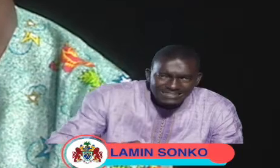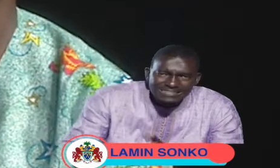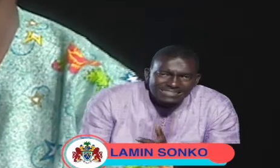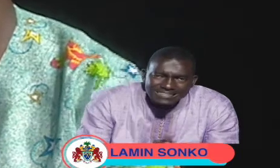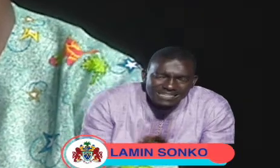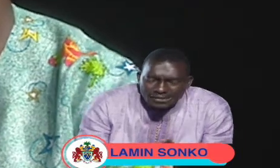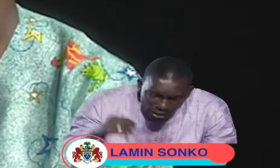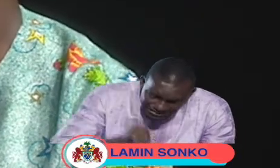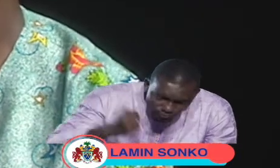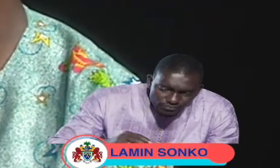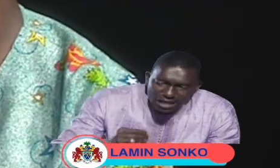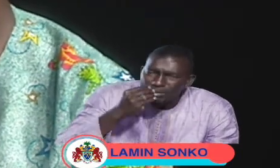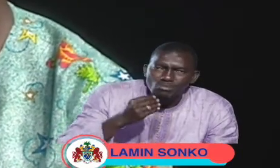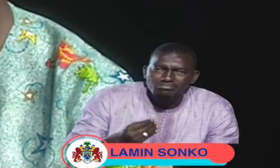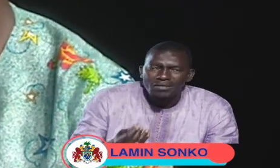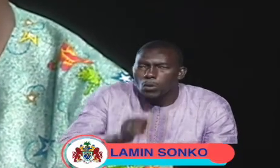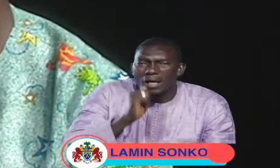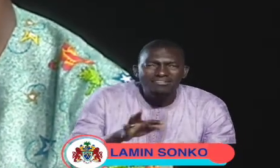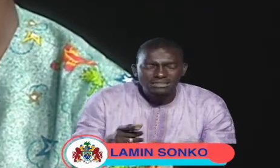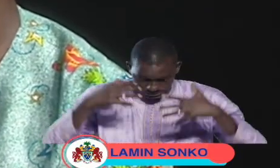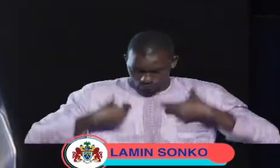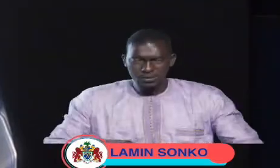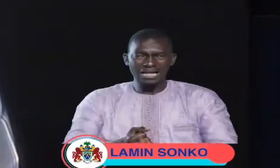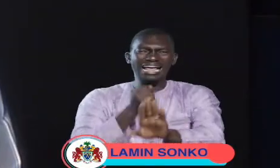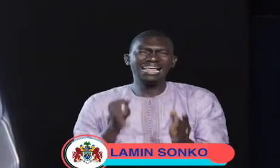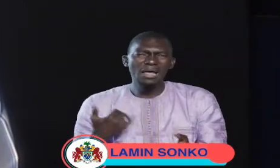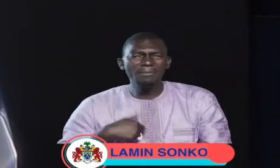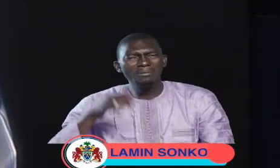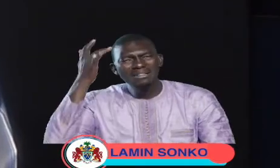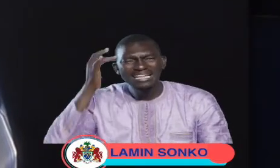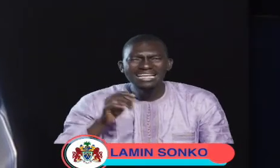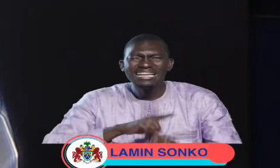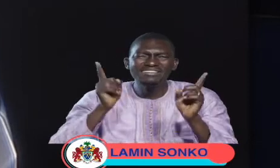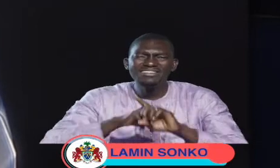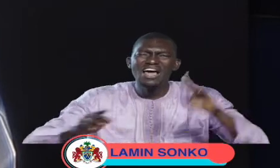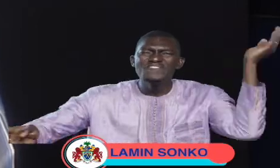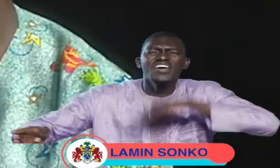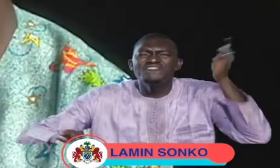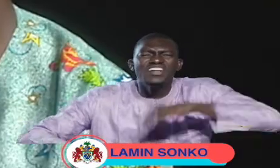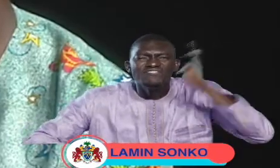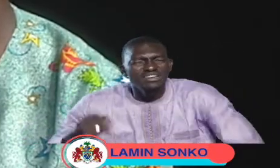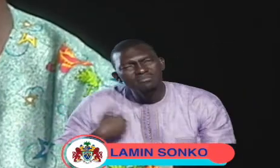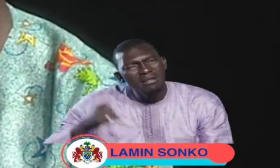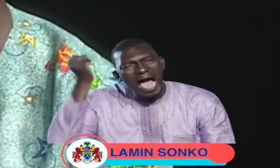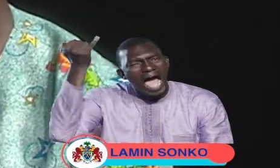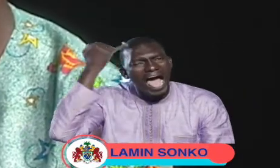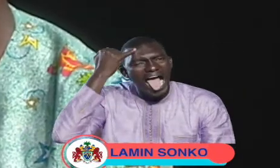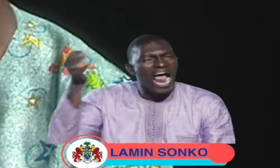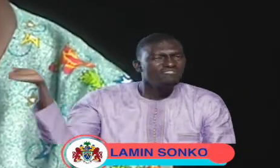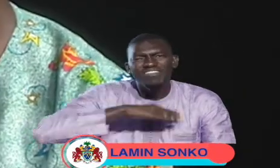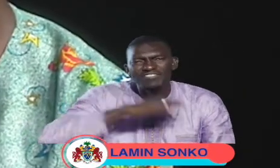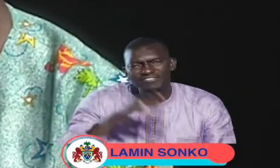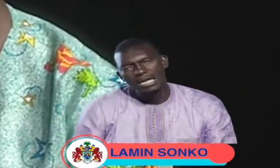ko wala nga muro hit bi duga sa yaram so lolou yep du dega lolou yep du dega amul garab amul garab amul garab garabum am